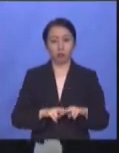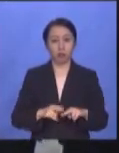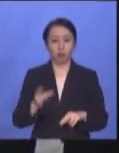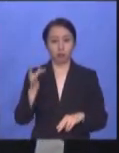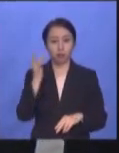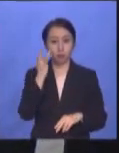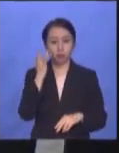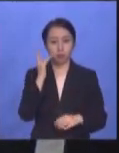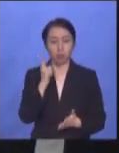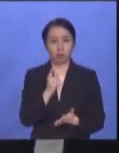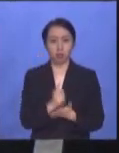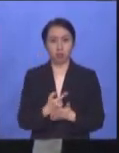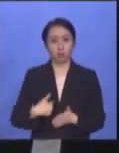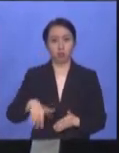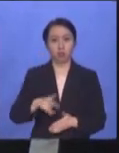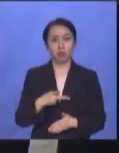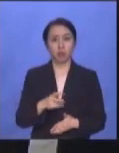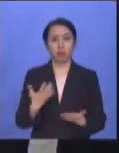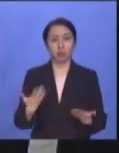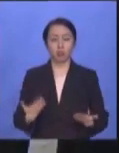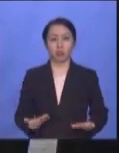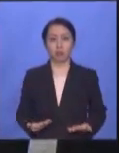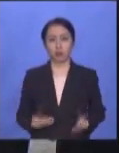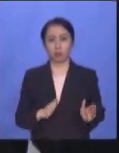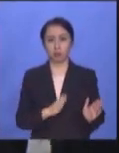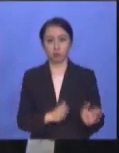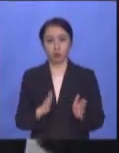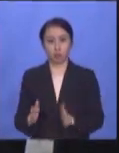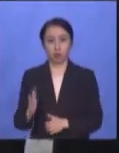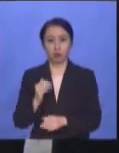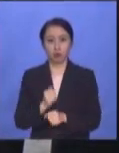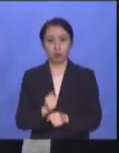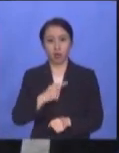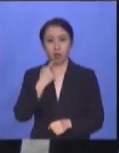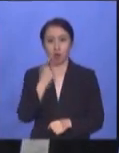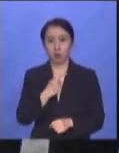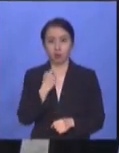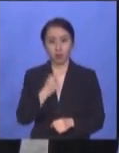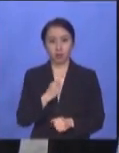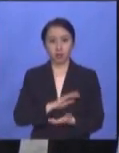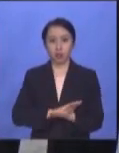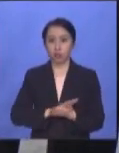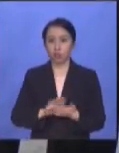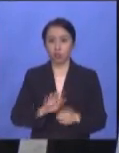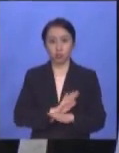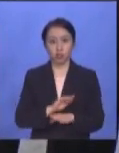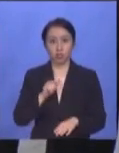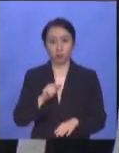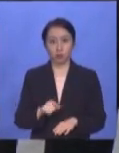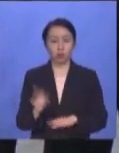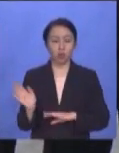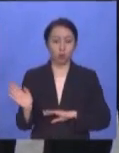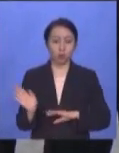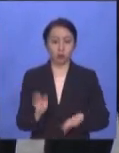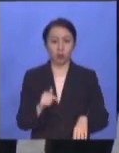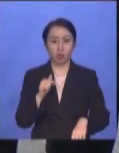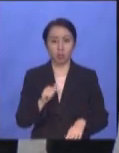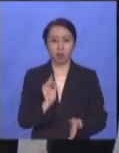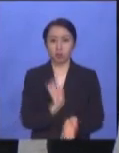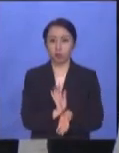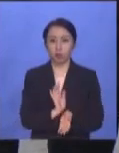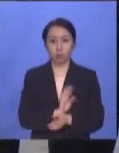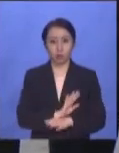всегда должны везде, где живем, наводить порядок. Говорят, не чисто там, где убирают, да, а там, где не